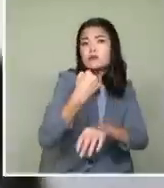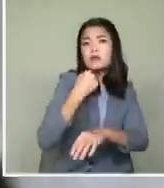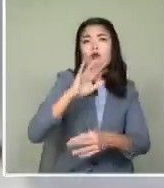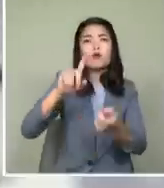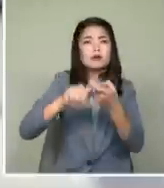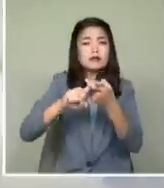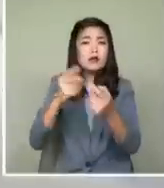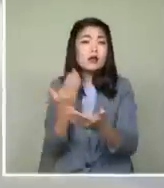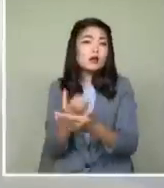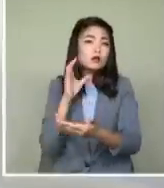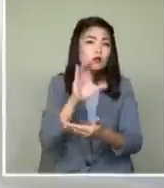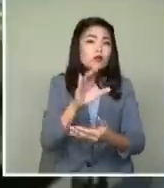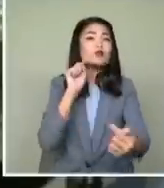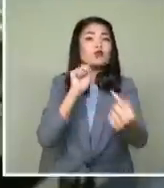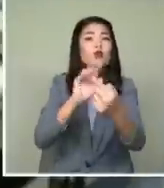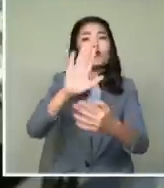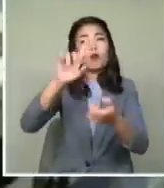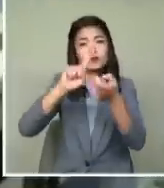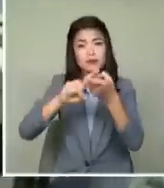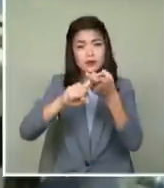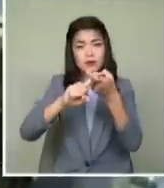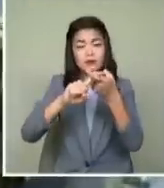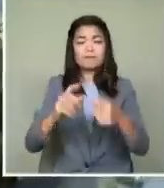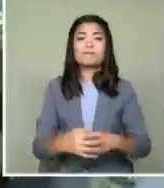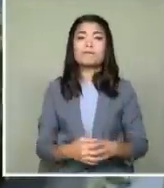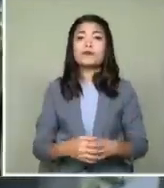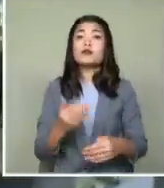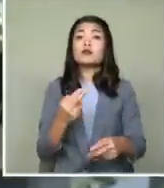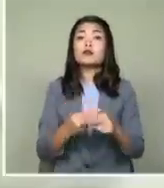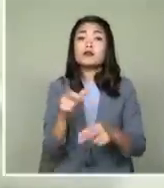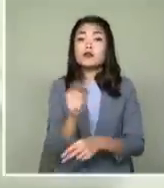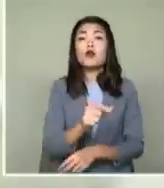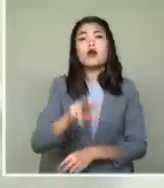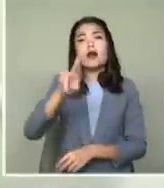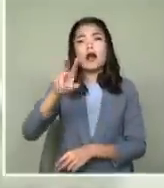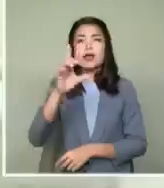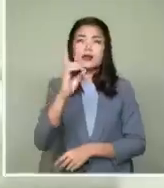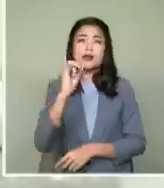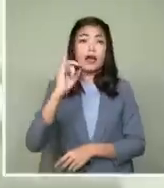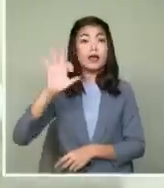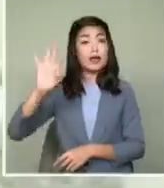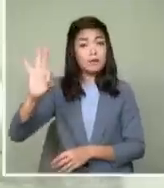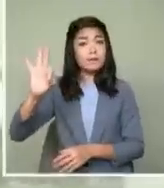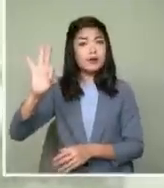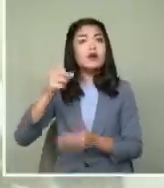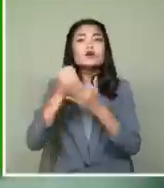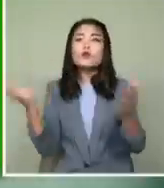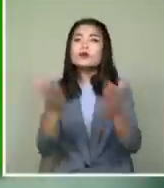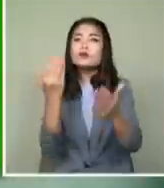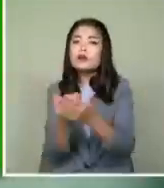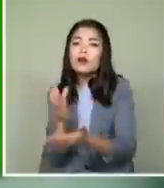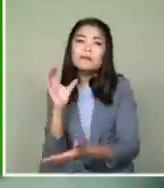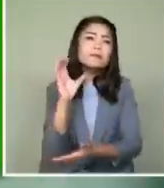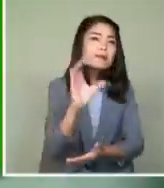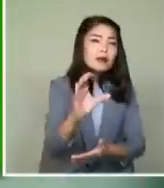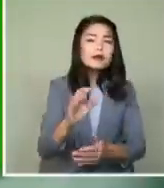ลงทุนโดยตรงของรัสเซีย Russian Direct Investment Fund ตัวย่อก็คือ RDIF ซึ่งเป็นผู้ให้ความสนับสนุนทางการเงิน